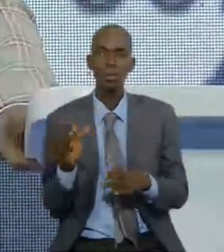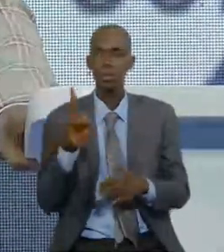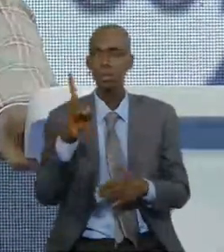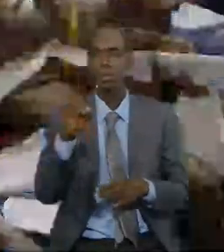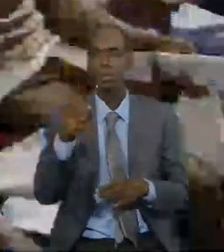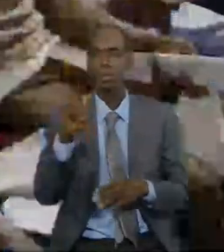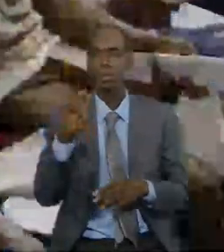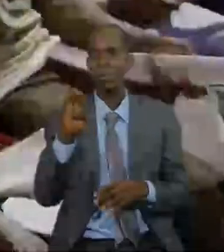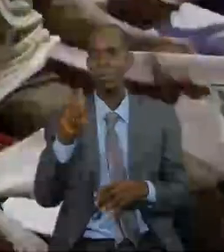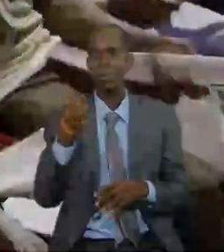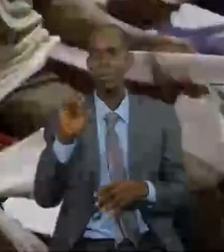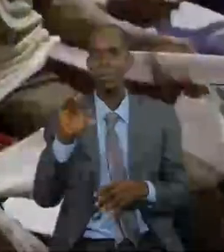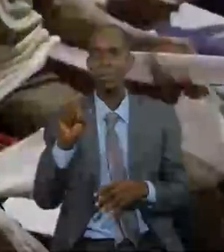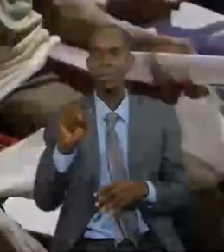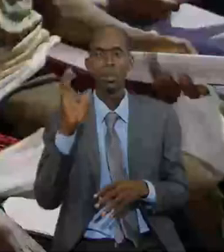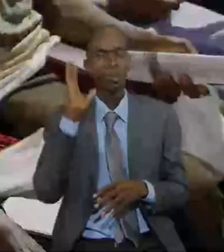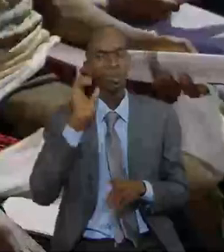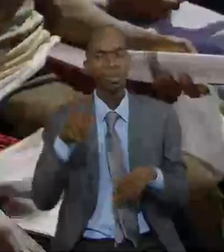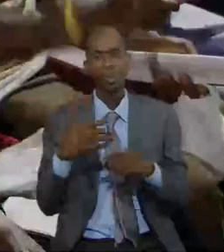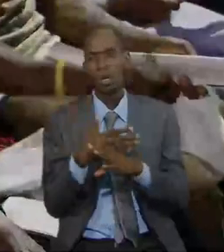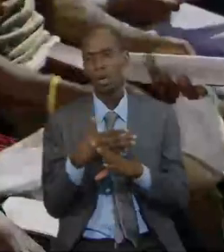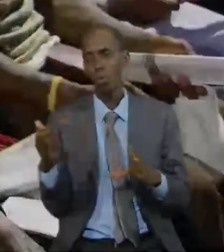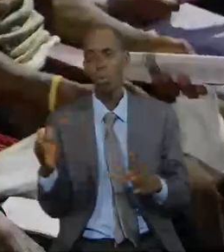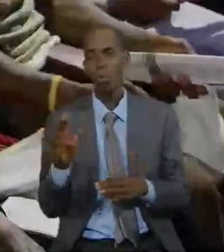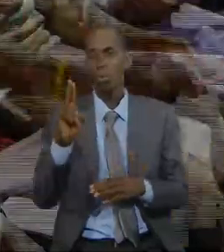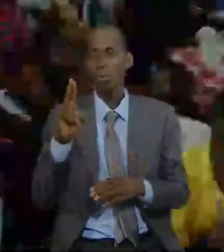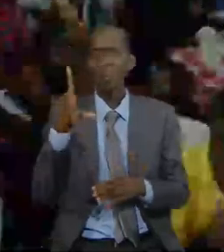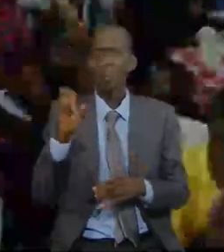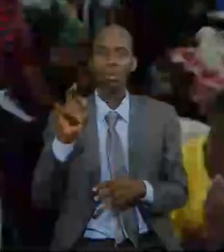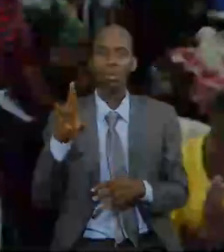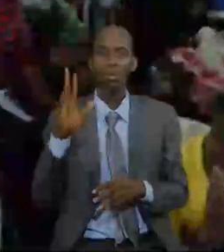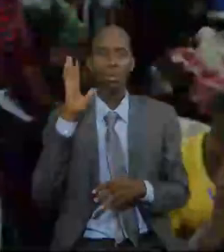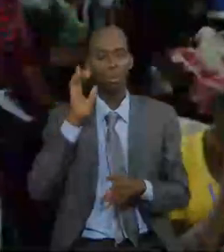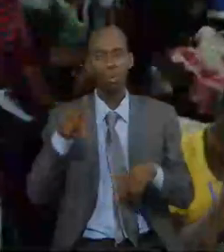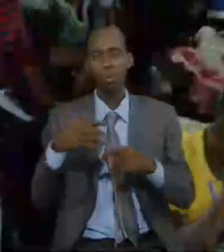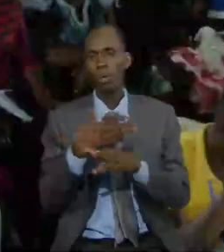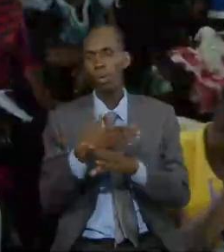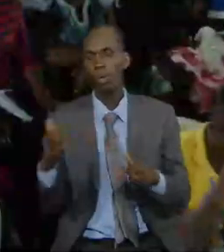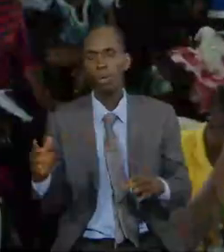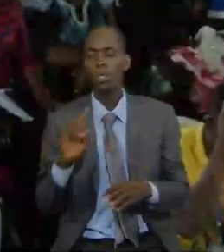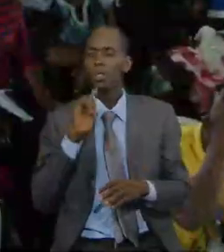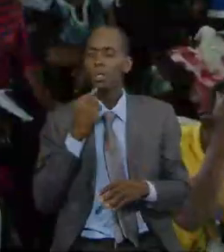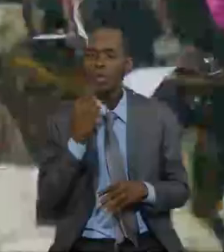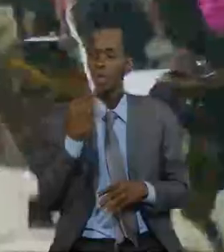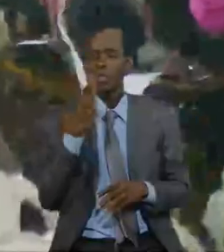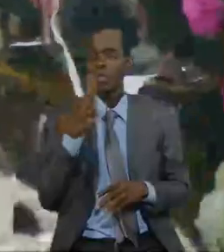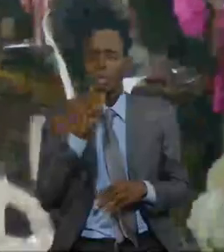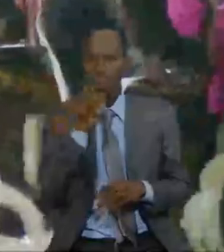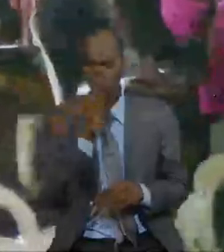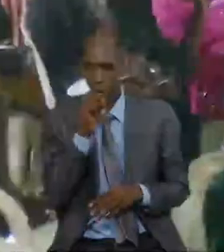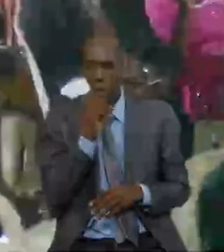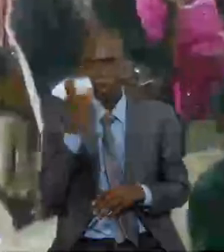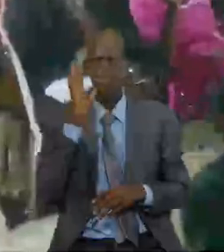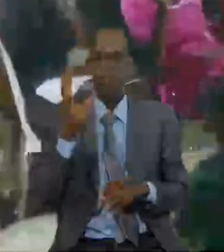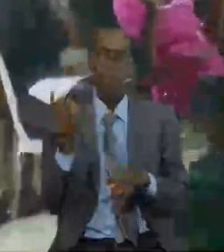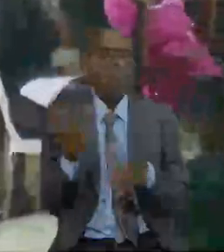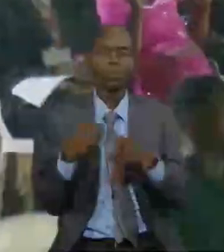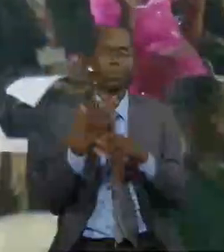diabète va disparaître lui ça va disparaître la tuberculose va